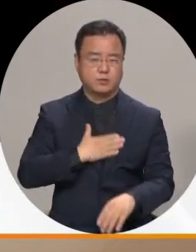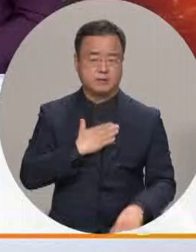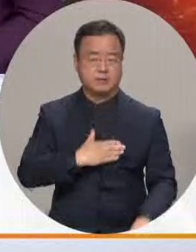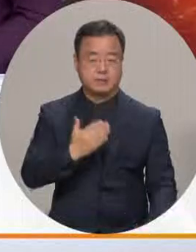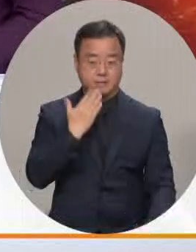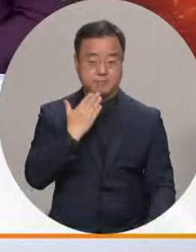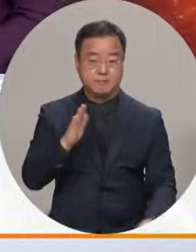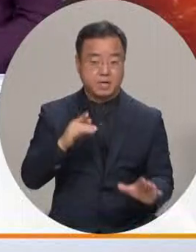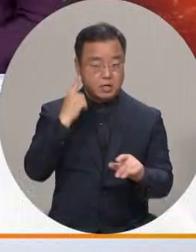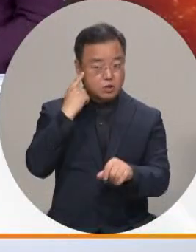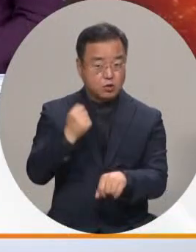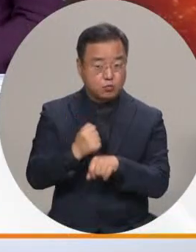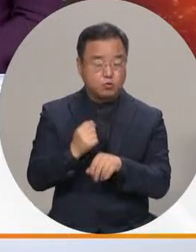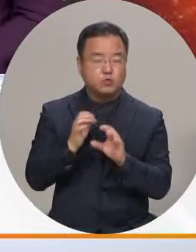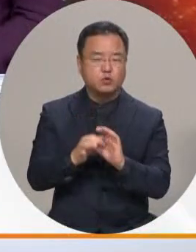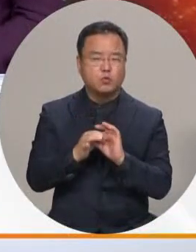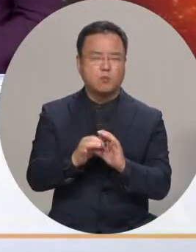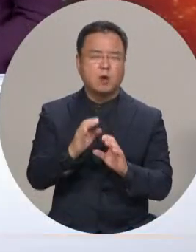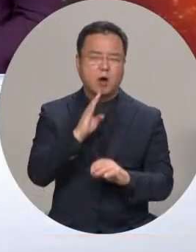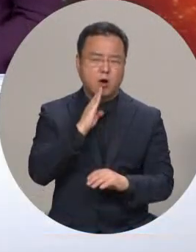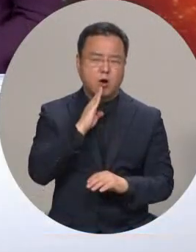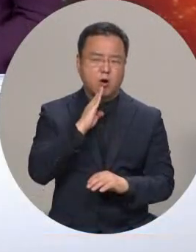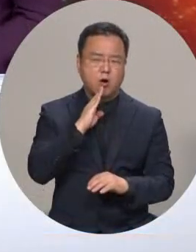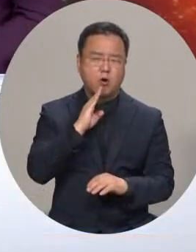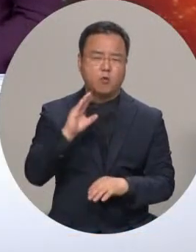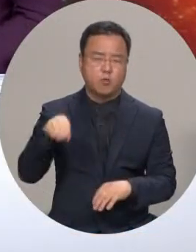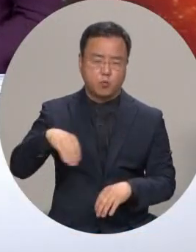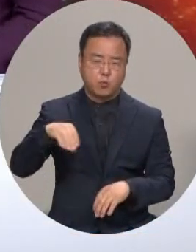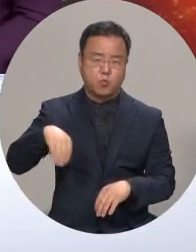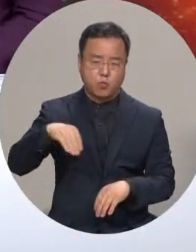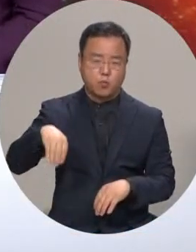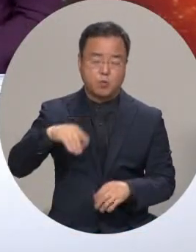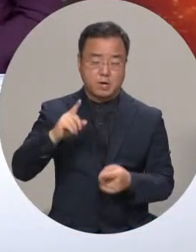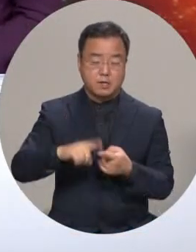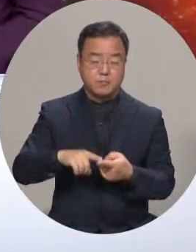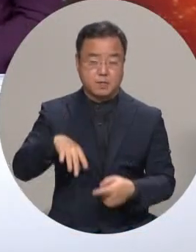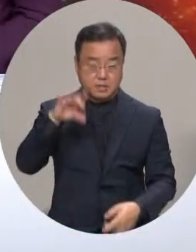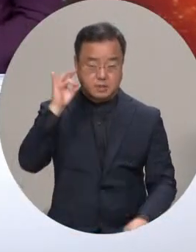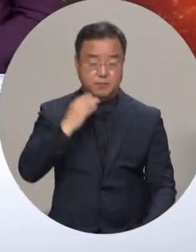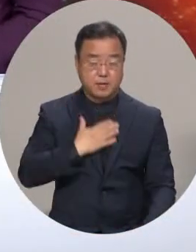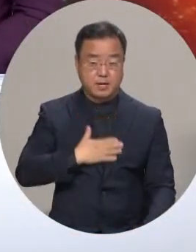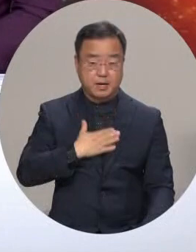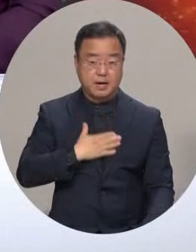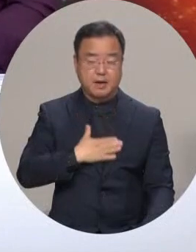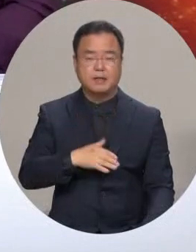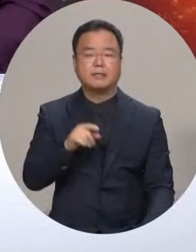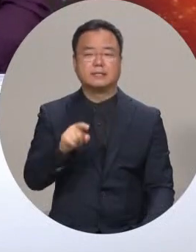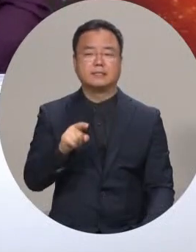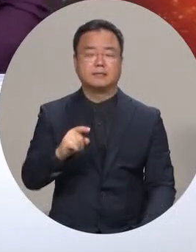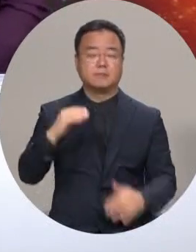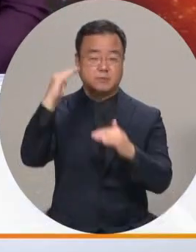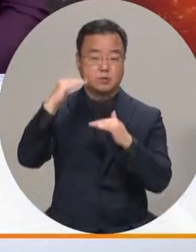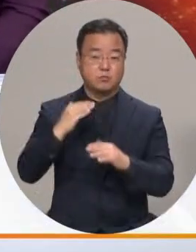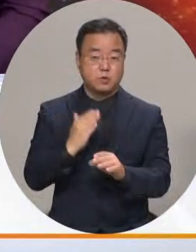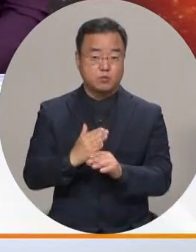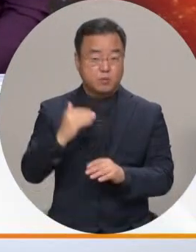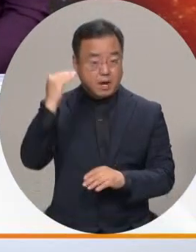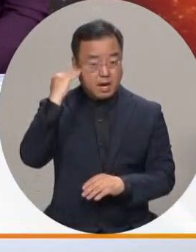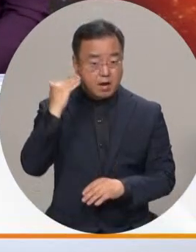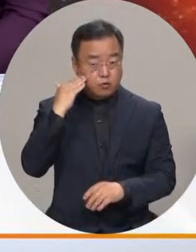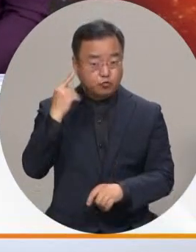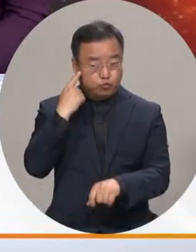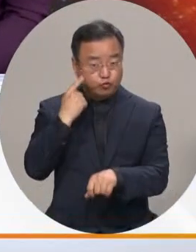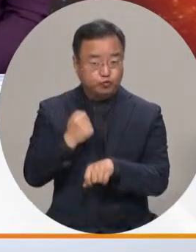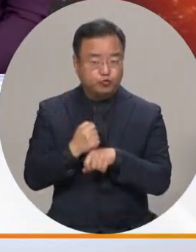이번 연구를 통해서 실제로 블랙홀이 회전하고 있다는 사실을 처음으로 밝혀낸 건데 그렇다면이 과정에서 우리나라 연구진의